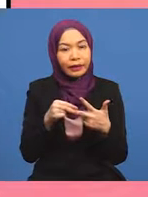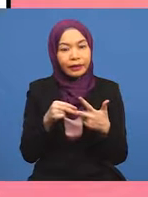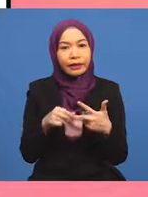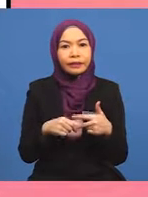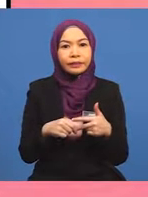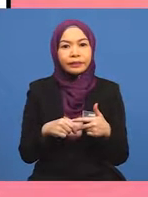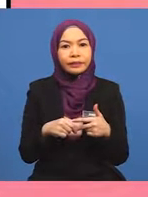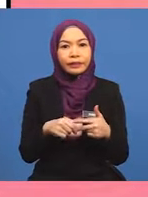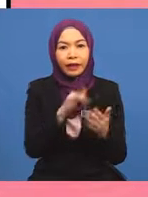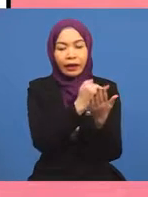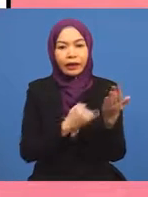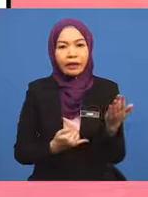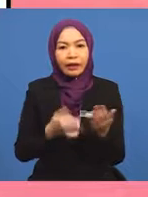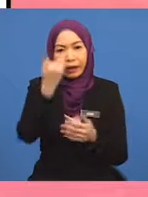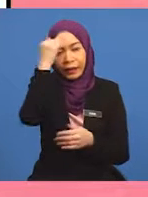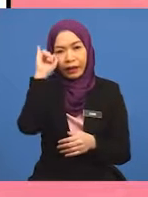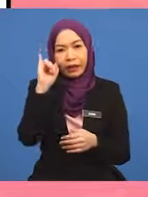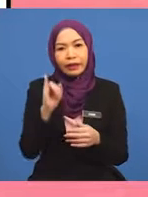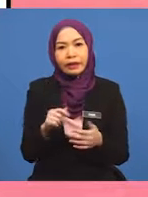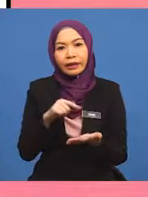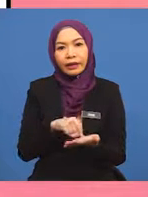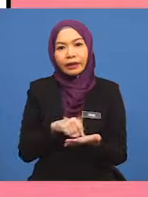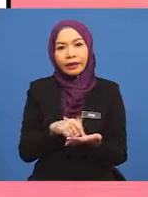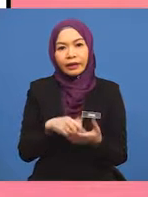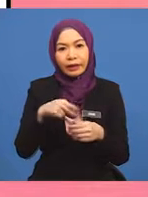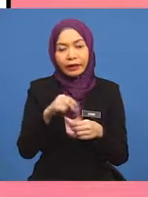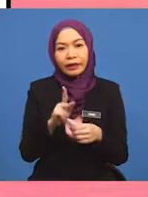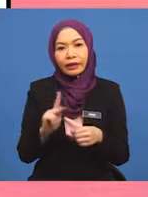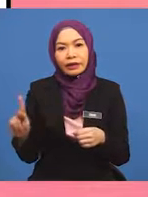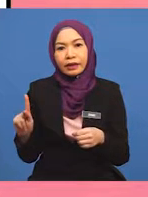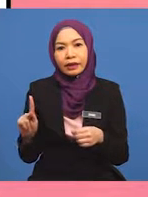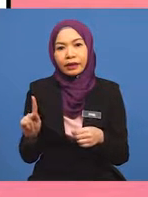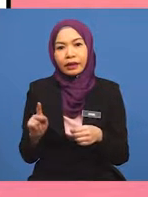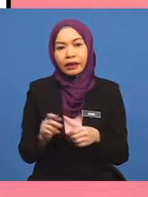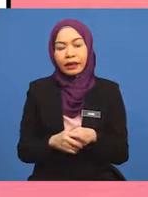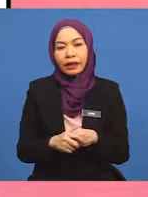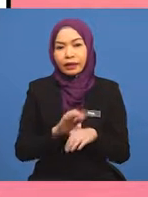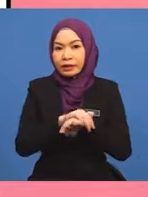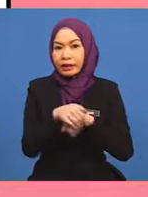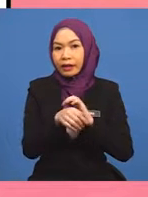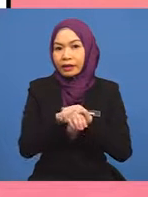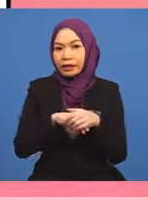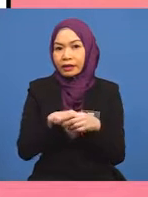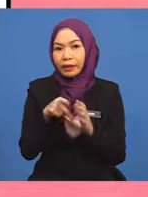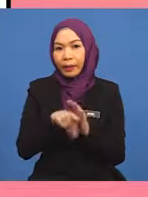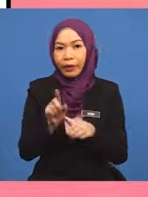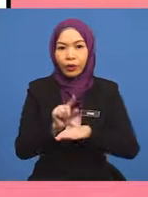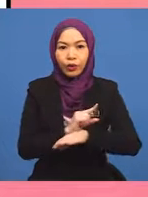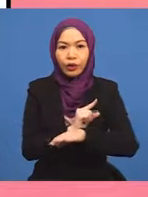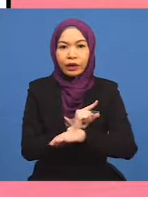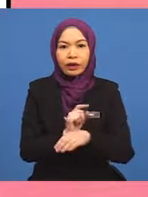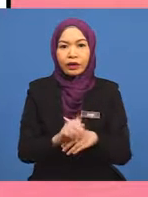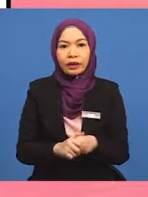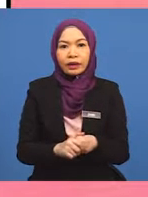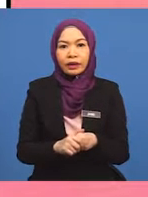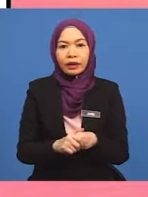Lakaran idea ketiga yang dihasilkan lebih mesra pengguna kerana tali pemegang